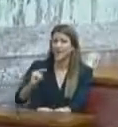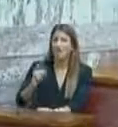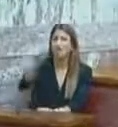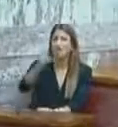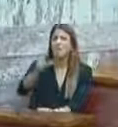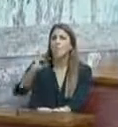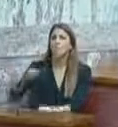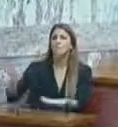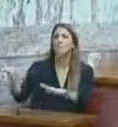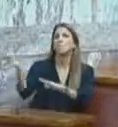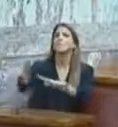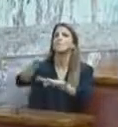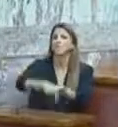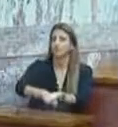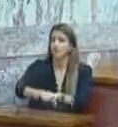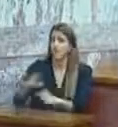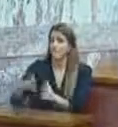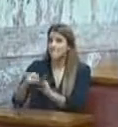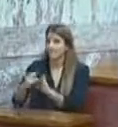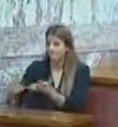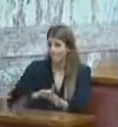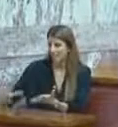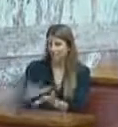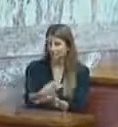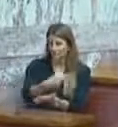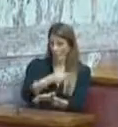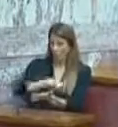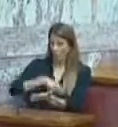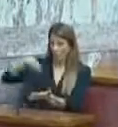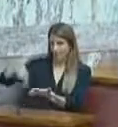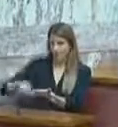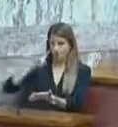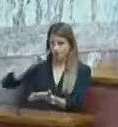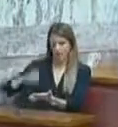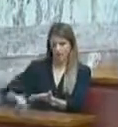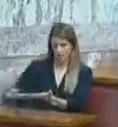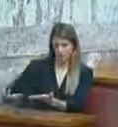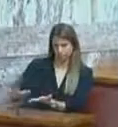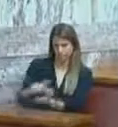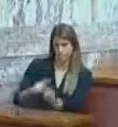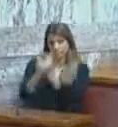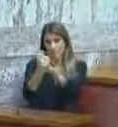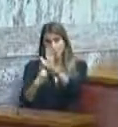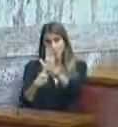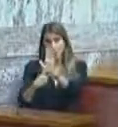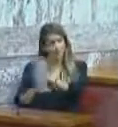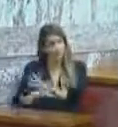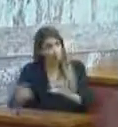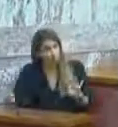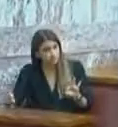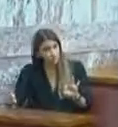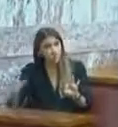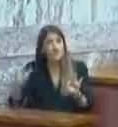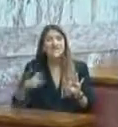εγκληματική δραστηριότητα για να πάει στην τακτική δικαιοσύνη. Μα καλά, ό,τι κάνει η τακτική δικαιοσύνη μέχρι σήμερα, αυτές οι